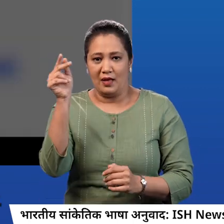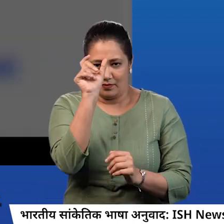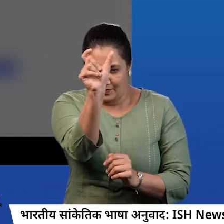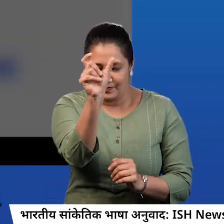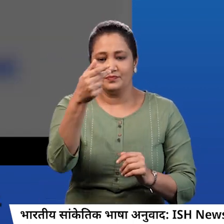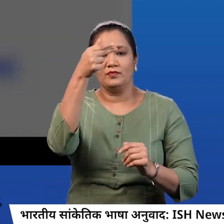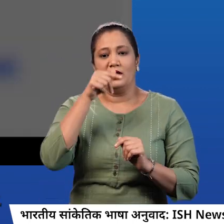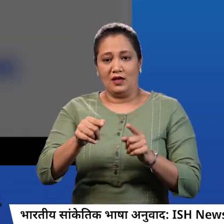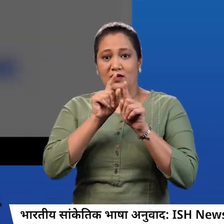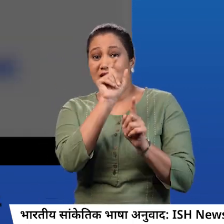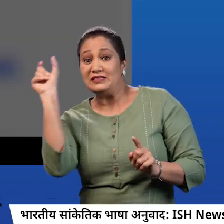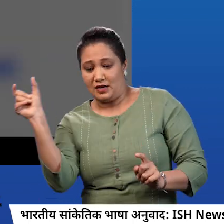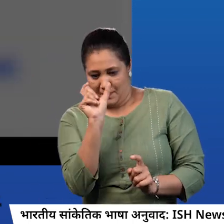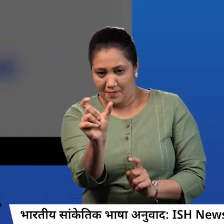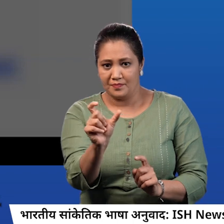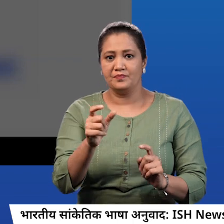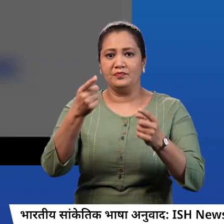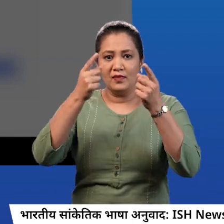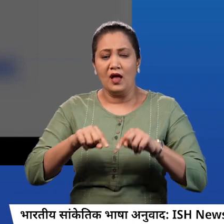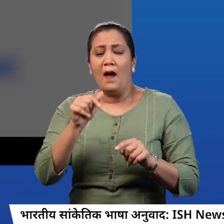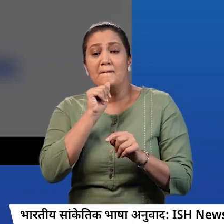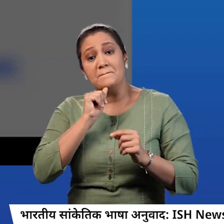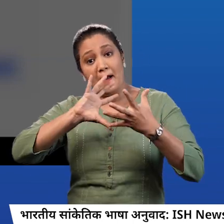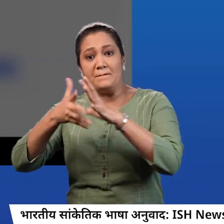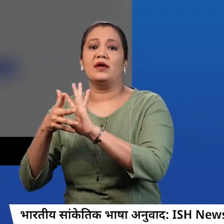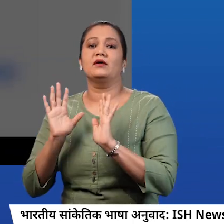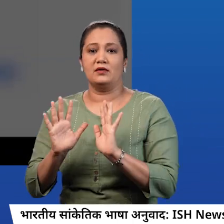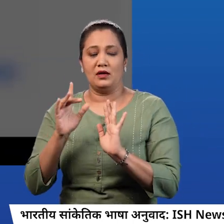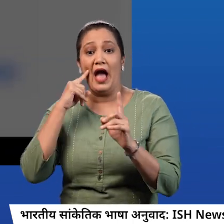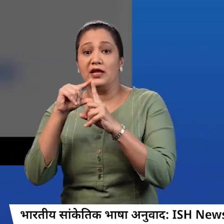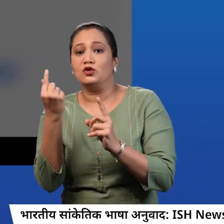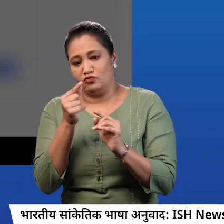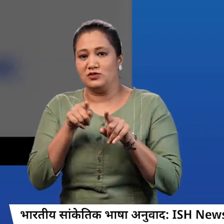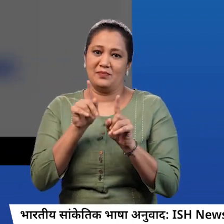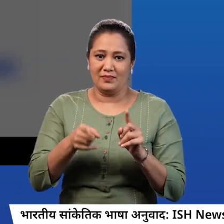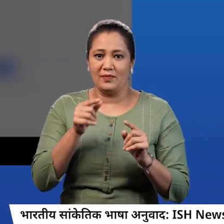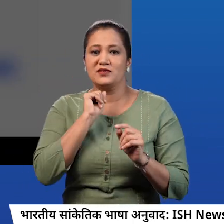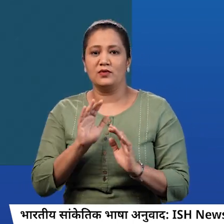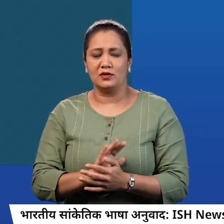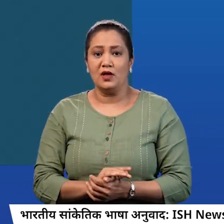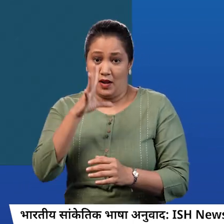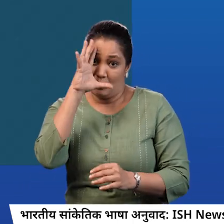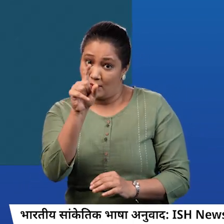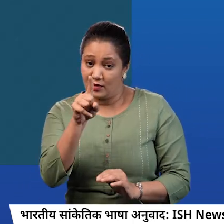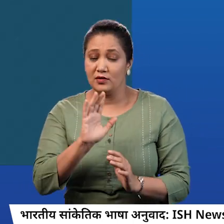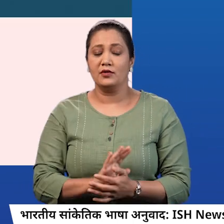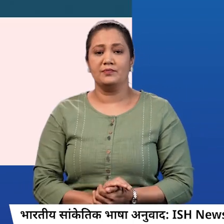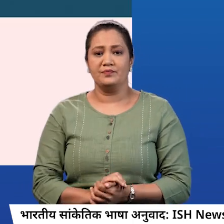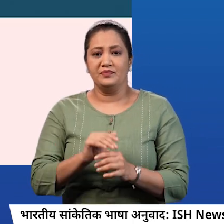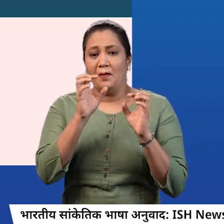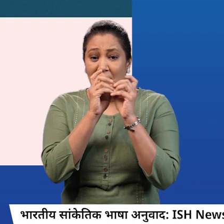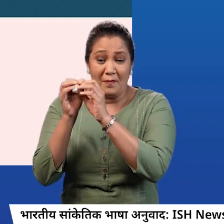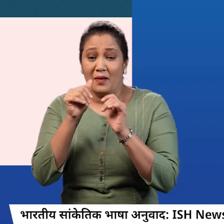त्या ठिकाणी आपलं नाव आणि आडनाव हा तपशील द्यायचा आहे आणि मग हे खातं वापरण्यासाठीचा पासवर्ड तयार करायचा आहे. लक्षात घ्या,